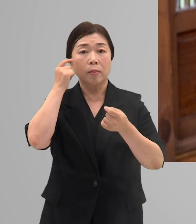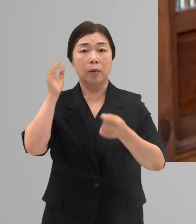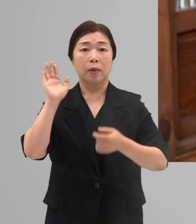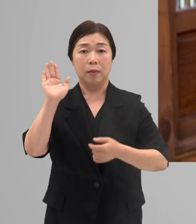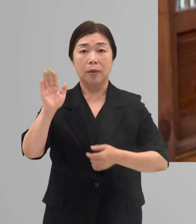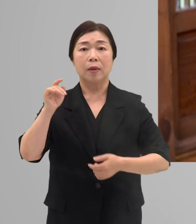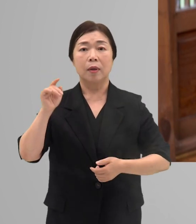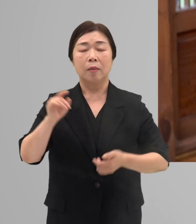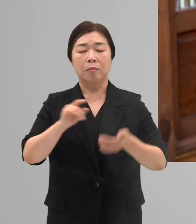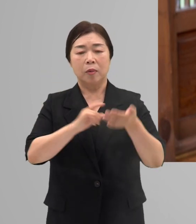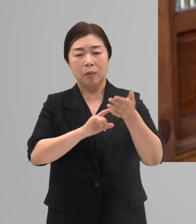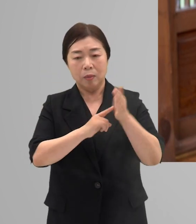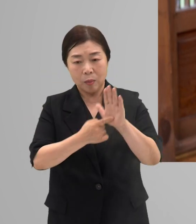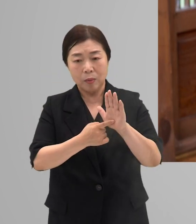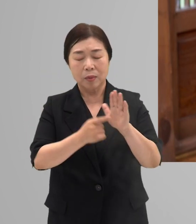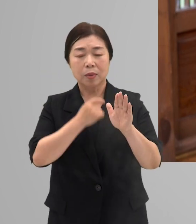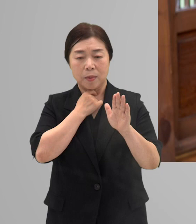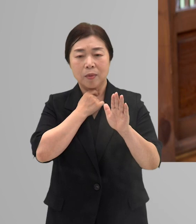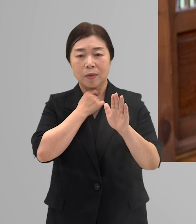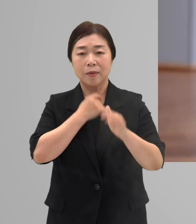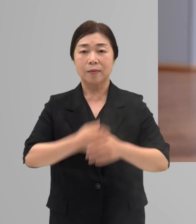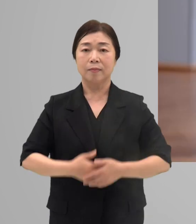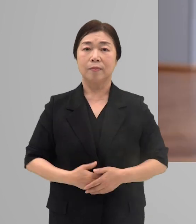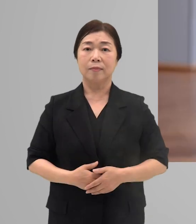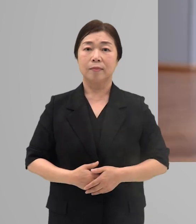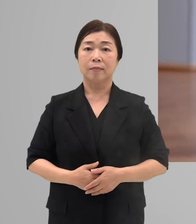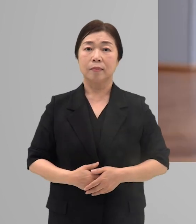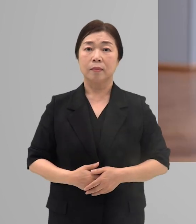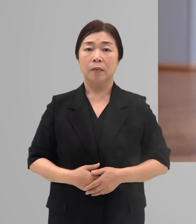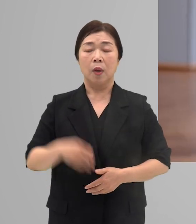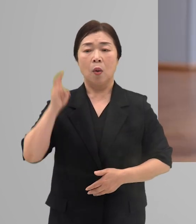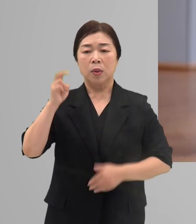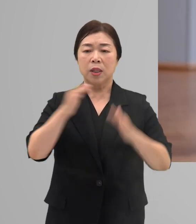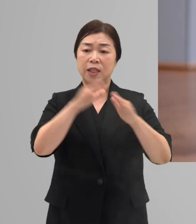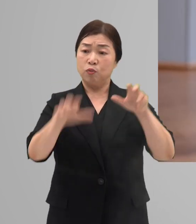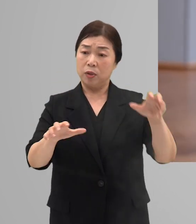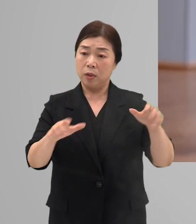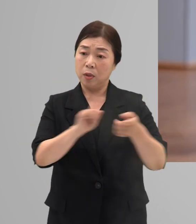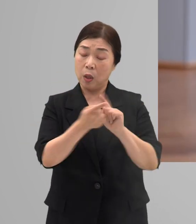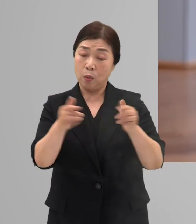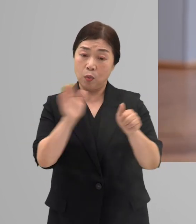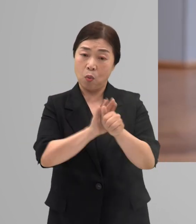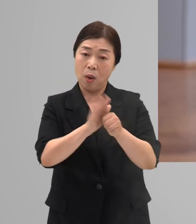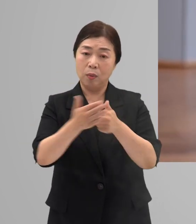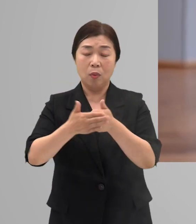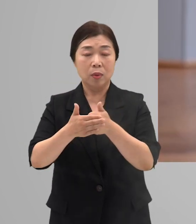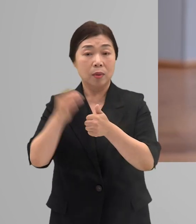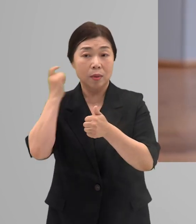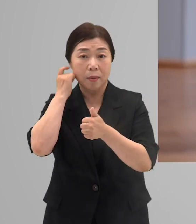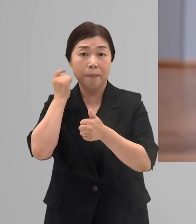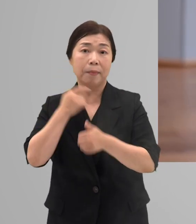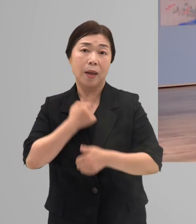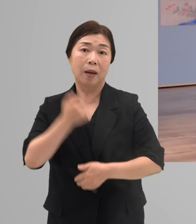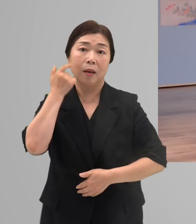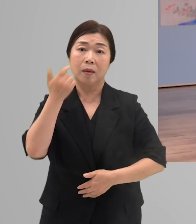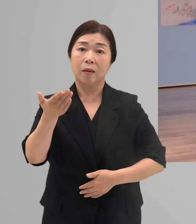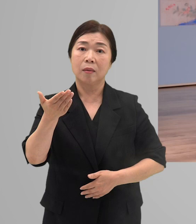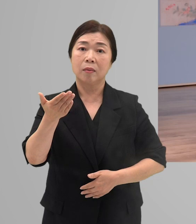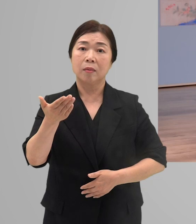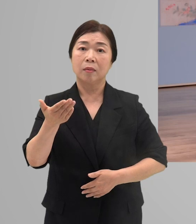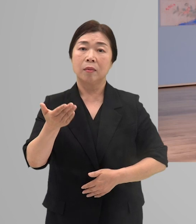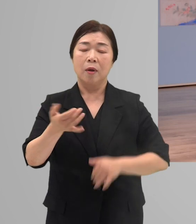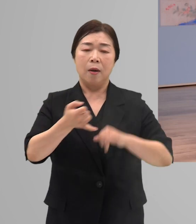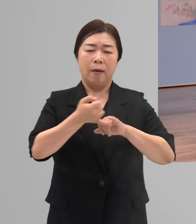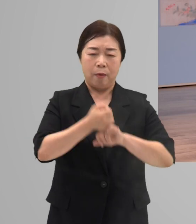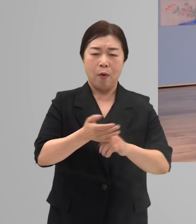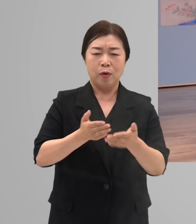메시지를 꼭 좀 한 번은 말씀을 드리고 싶었어요. 아마 혹시 이웃이 이웃을 돕는다는 얘기 들어보셨을까요? 꼭